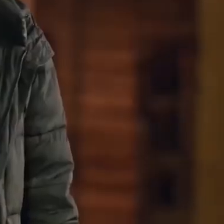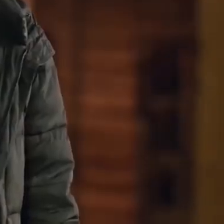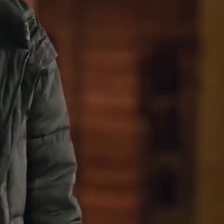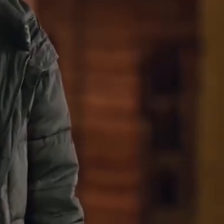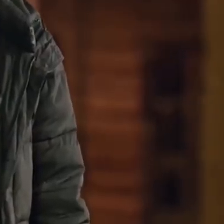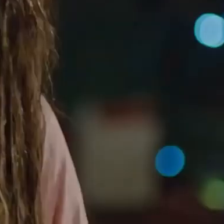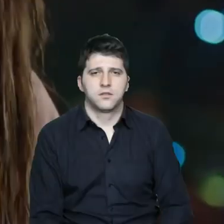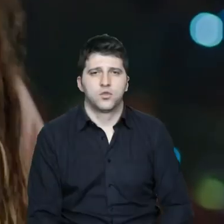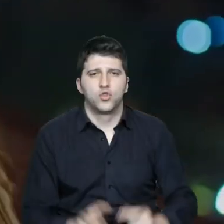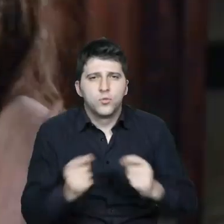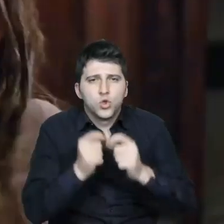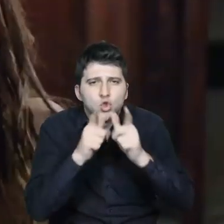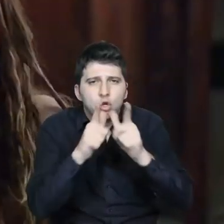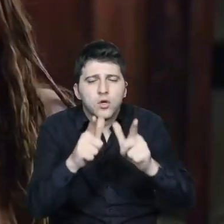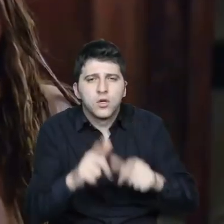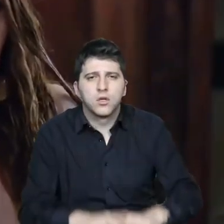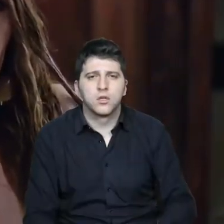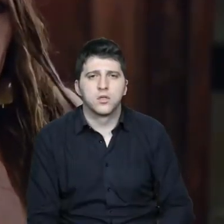Burcu!